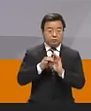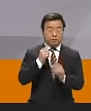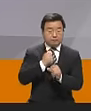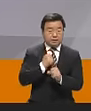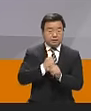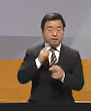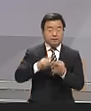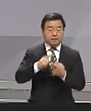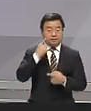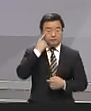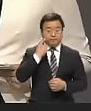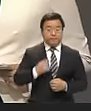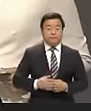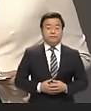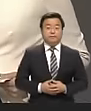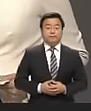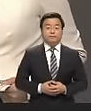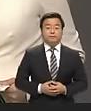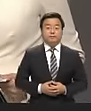짚어드립니다